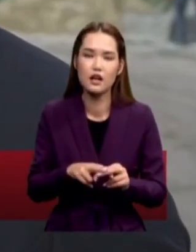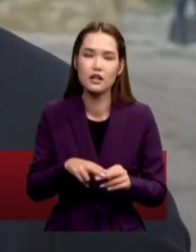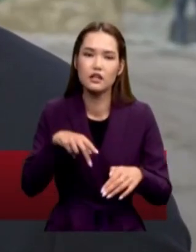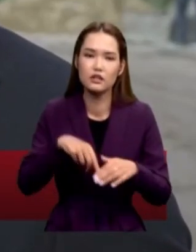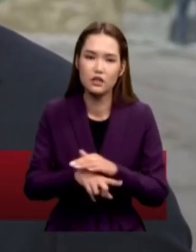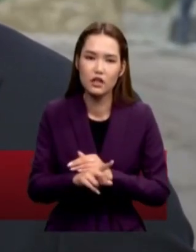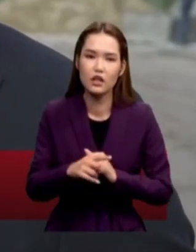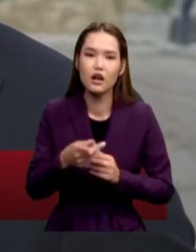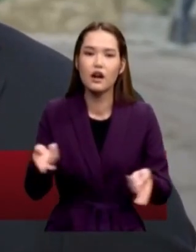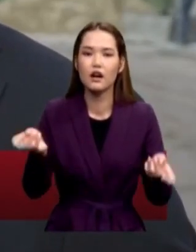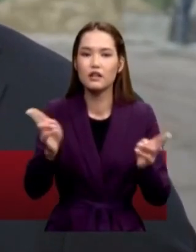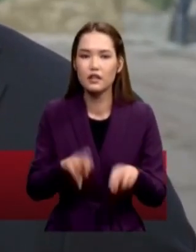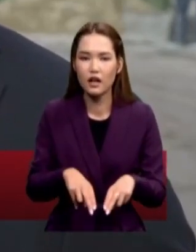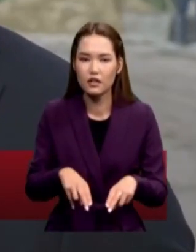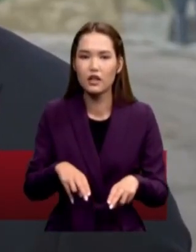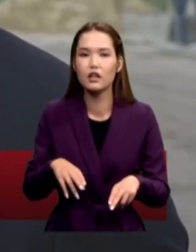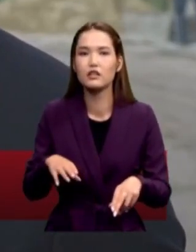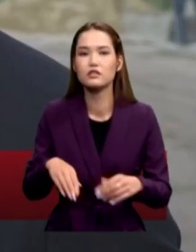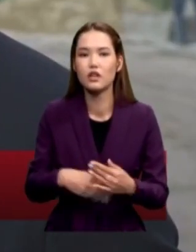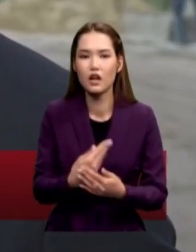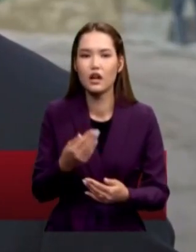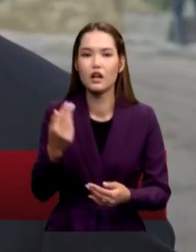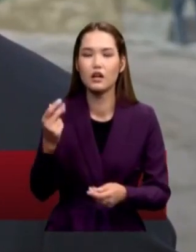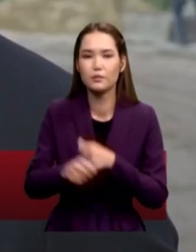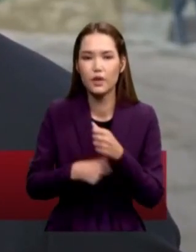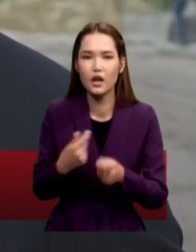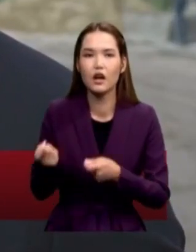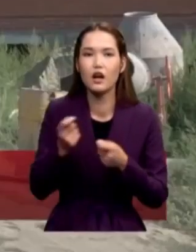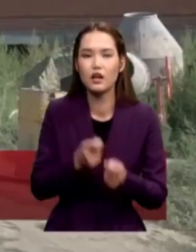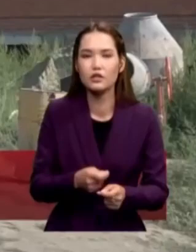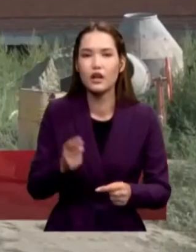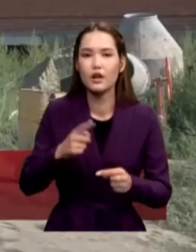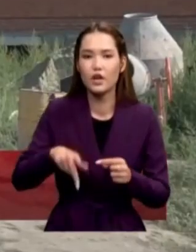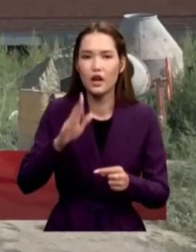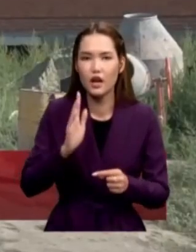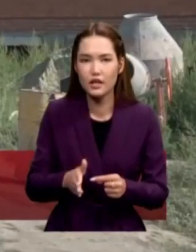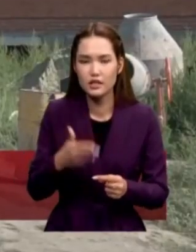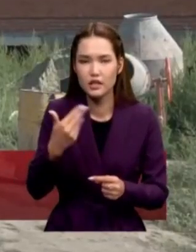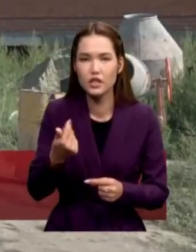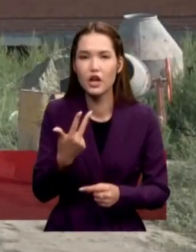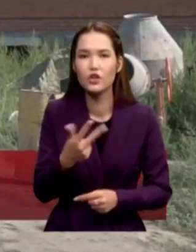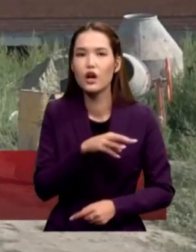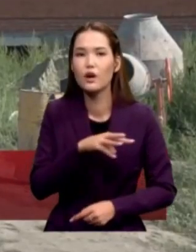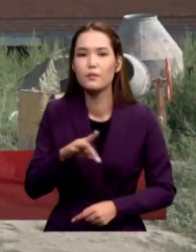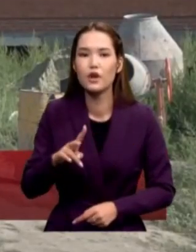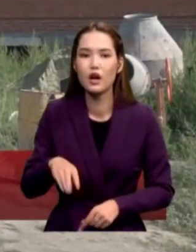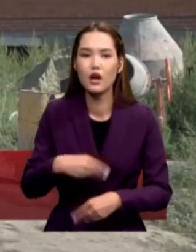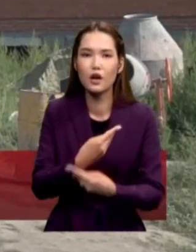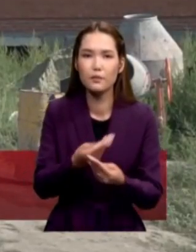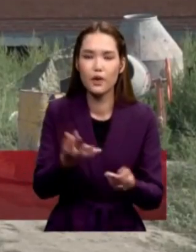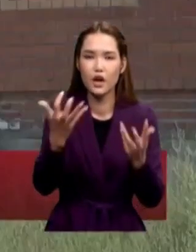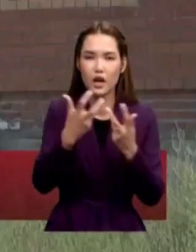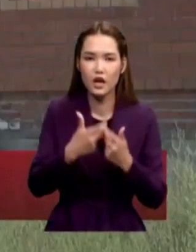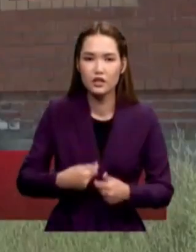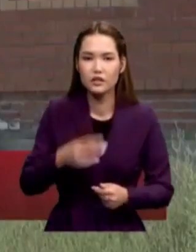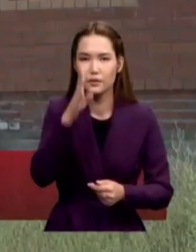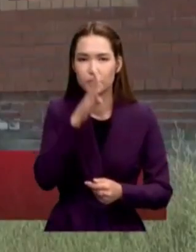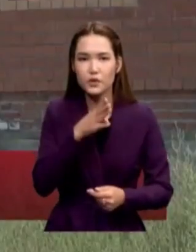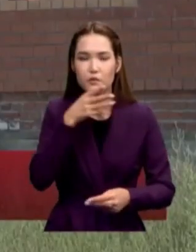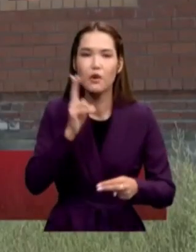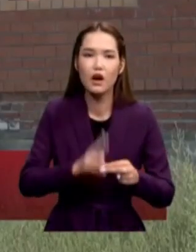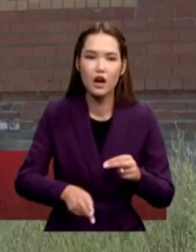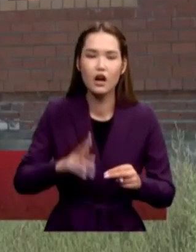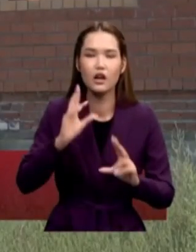средства. Қалған сумманы облыстық бюджеттен бөлінеді. Сонымен 3 миллиард бөлінген мектептің құрылысын 4 айда аяқтаймыз